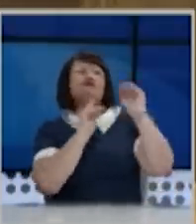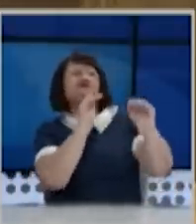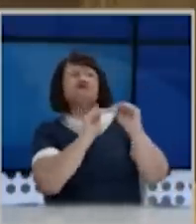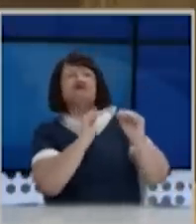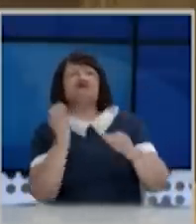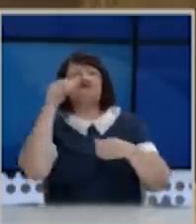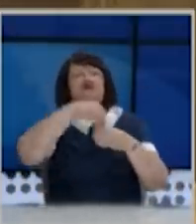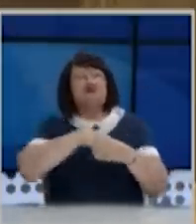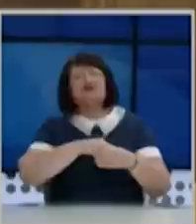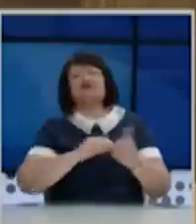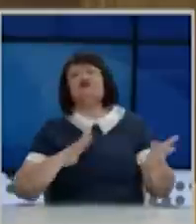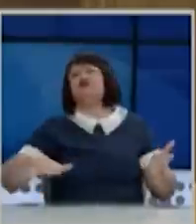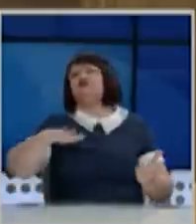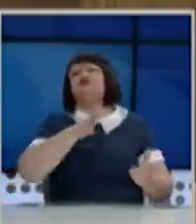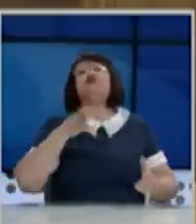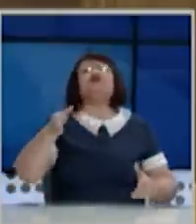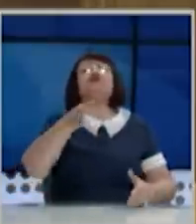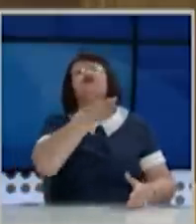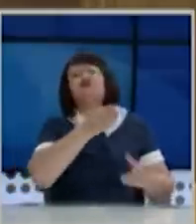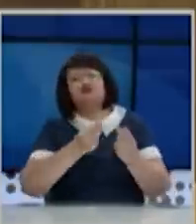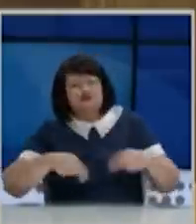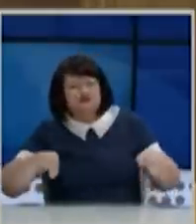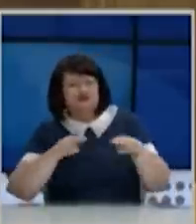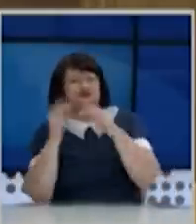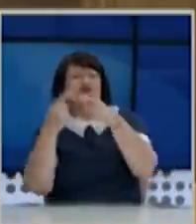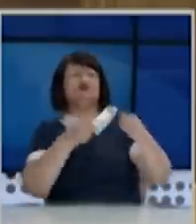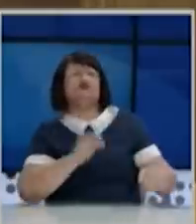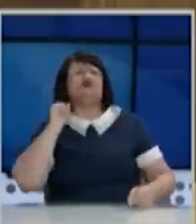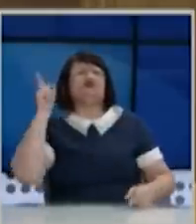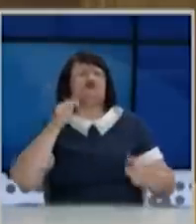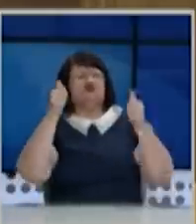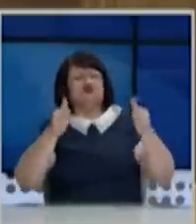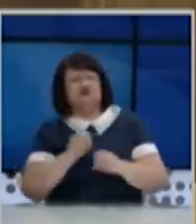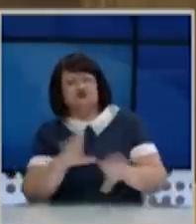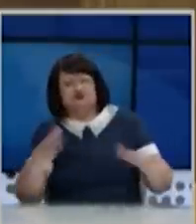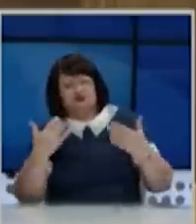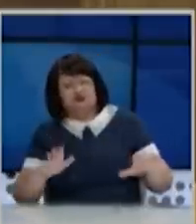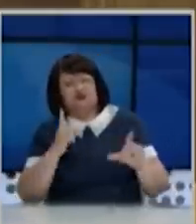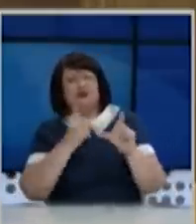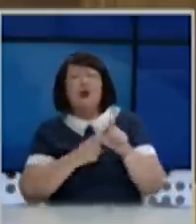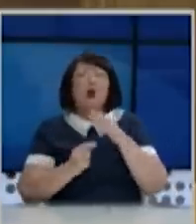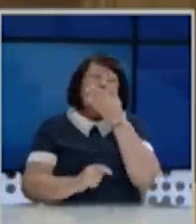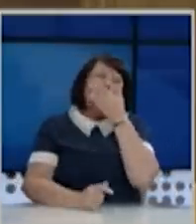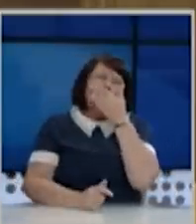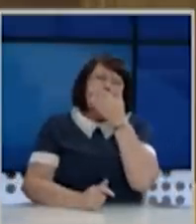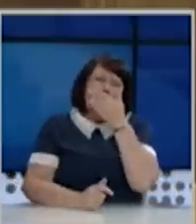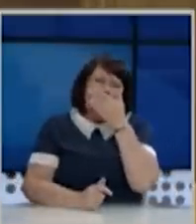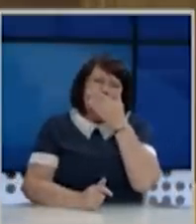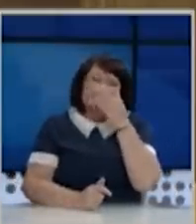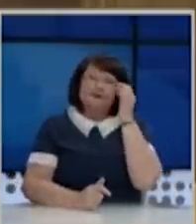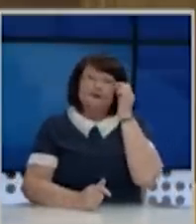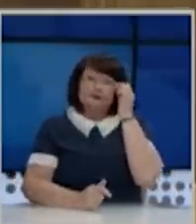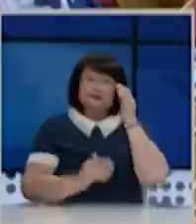με παρεμβάσεις σε περιφερειακά και δημοτικά συμβούλια, με εκδηλώσεις και ανακοινώσεις. Στα τέλη Μαρτίου,